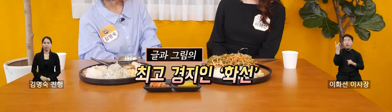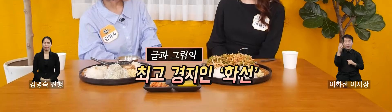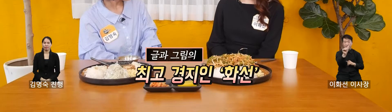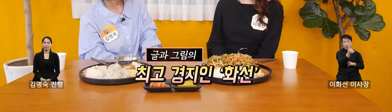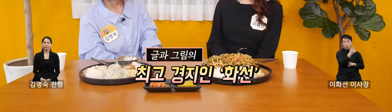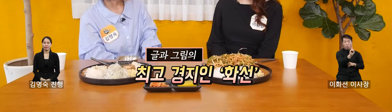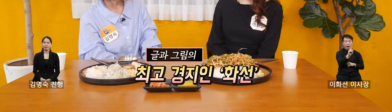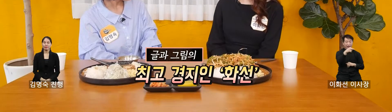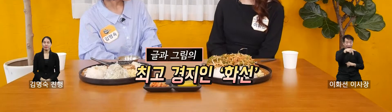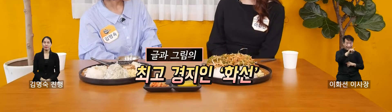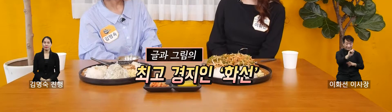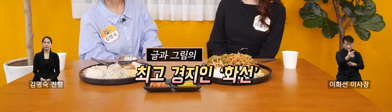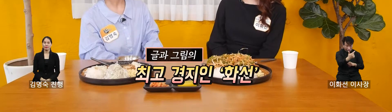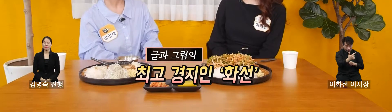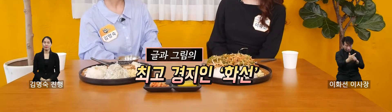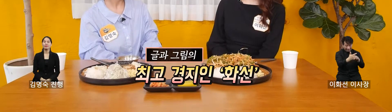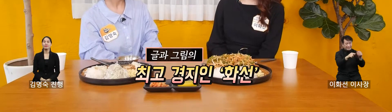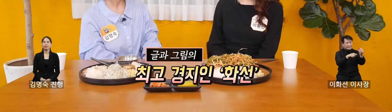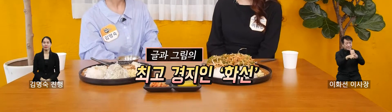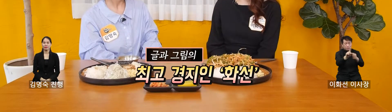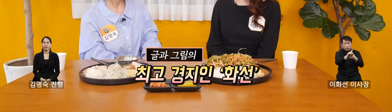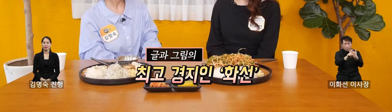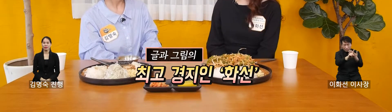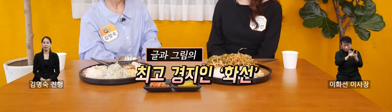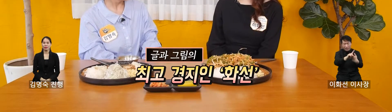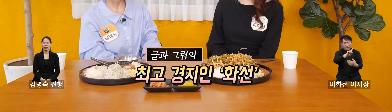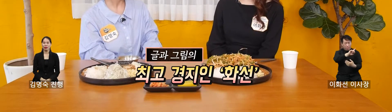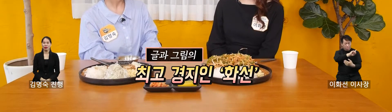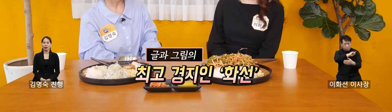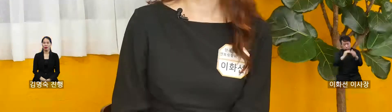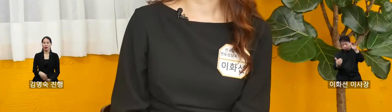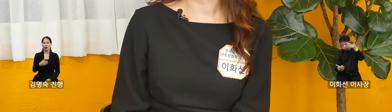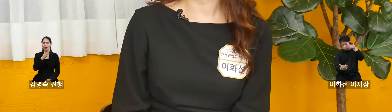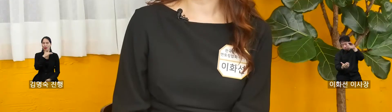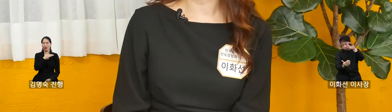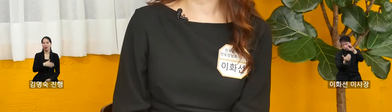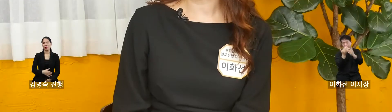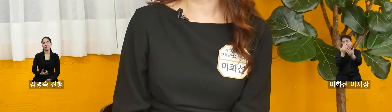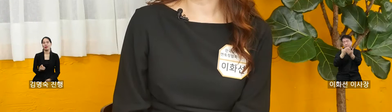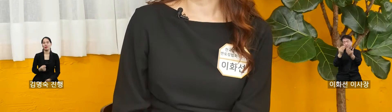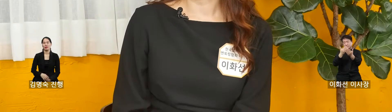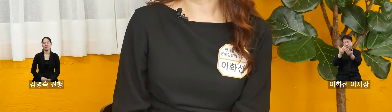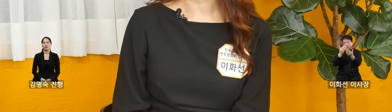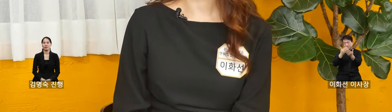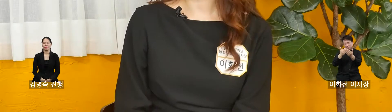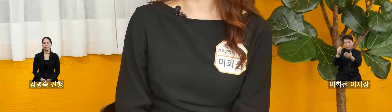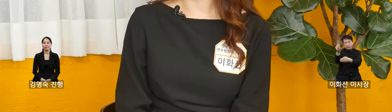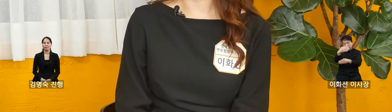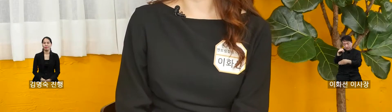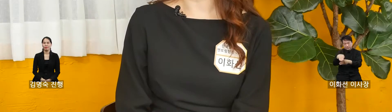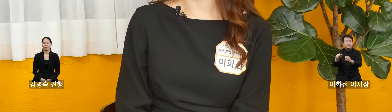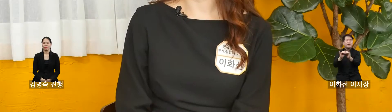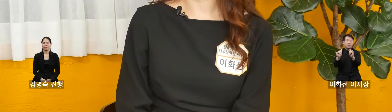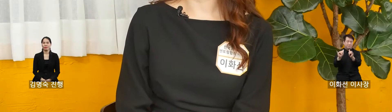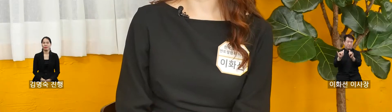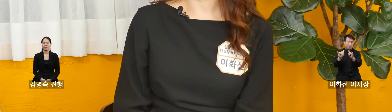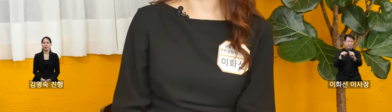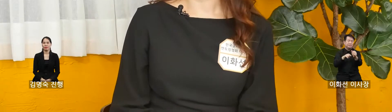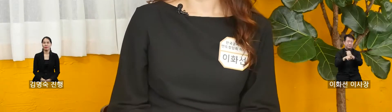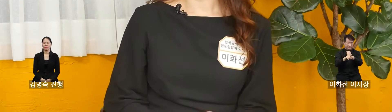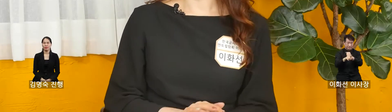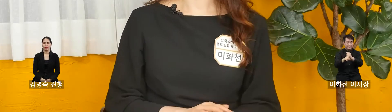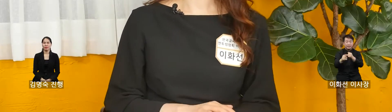그림의 최고의 경지에 이르렀을 때 화선이라고 지칭을 해요. 그래서 이 이름이 대명사가 되기를 바라는